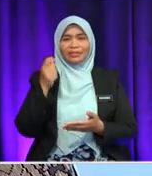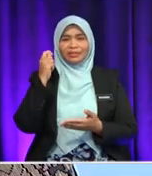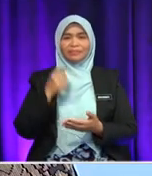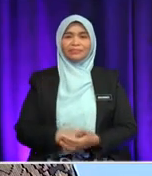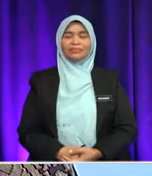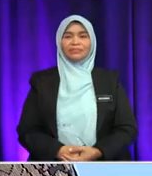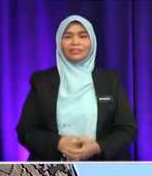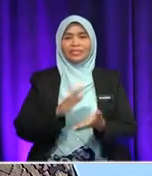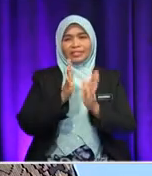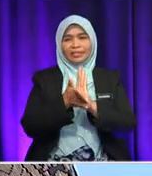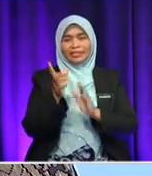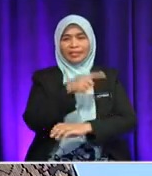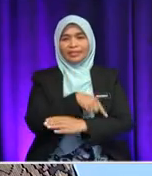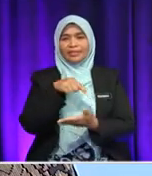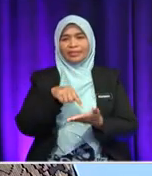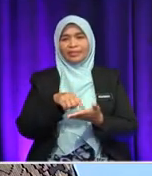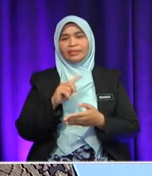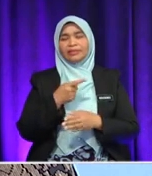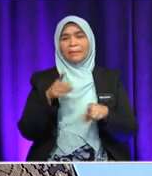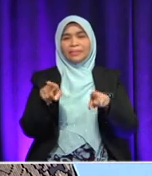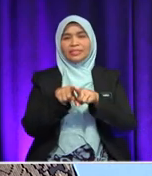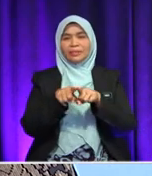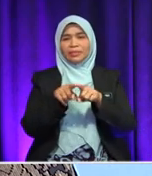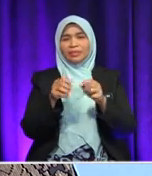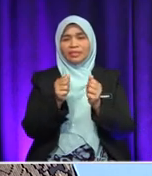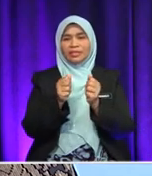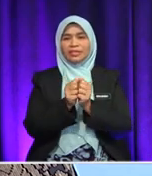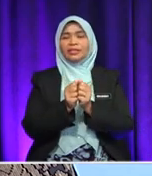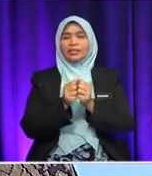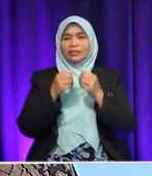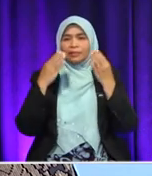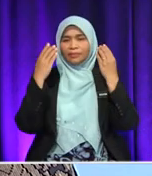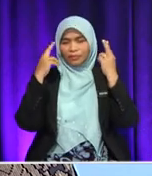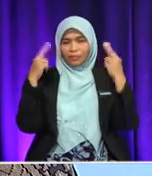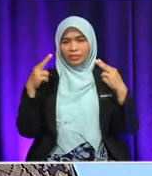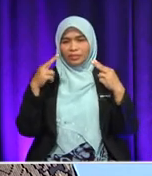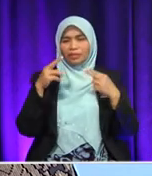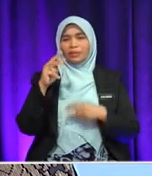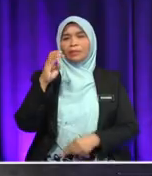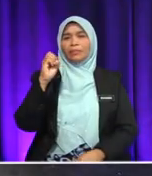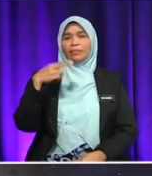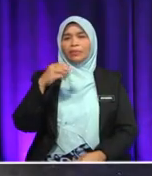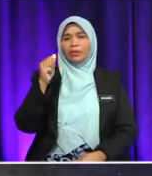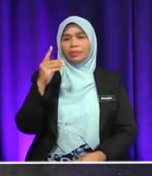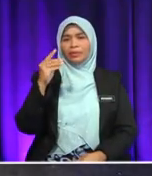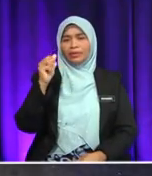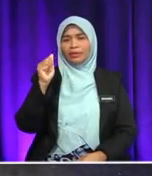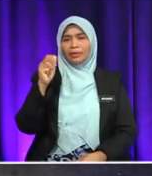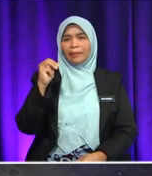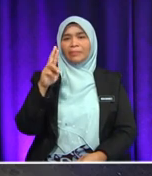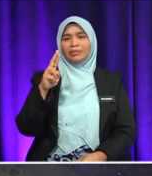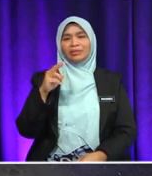jadi hari ini Bersama kita di studio guru kita Ustadz Muhammad Amri Mad Husein Assalamualaikum